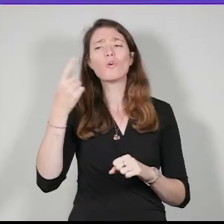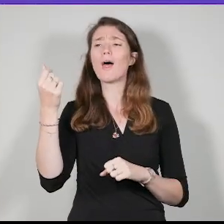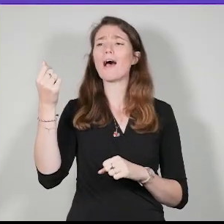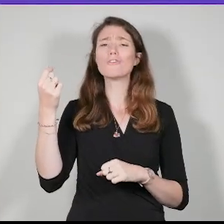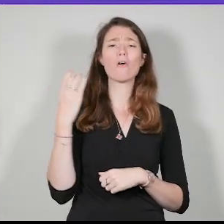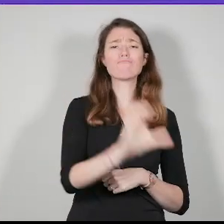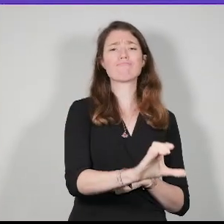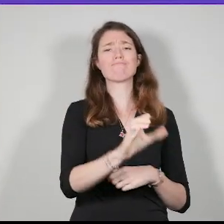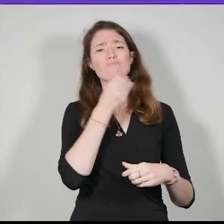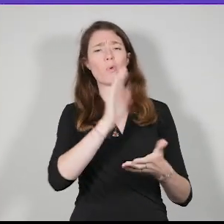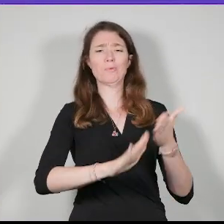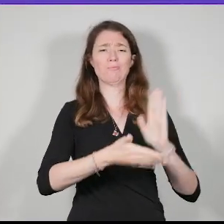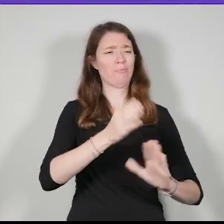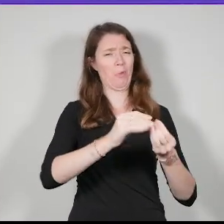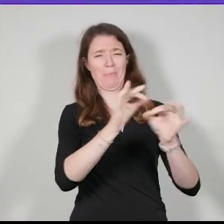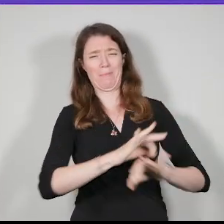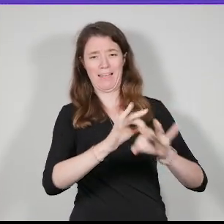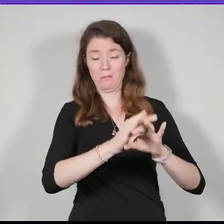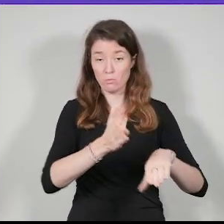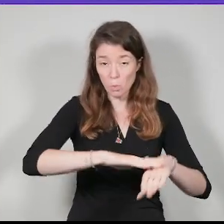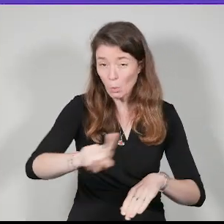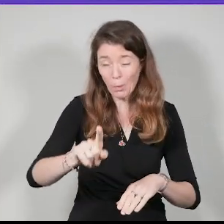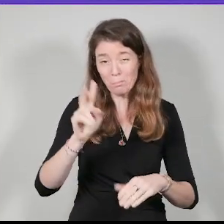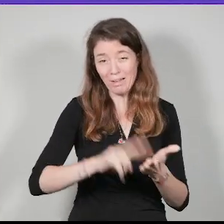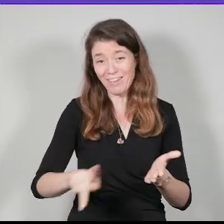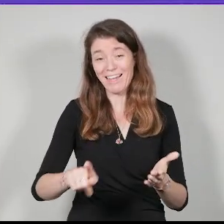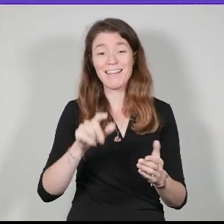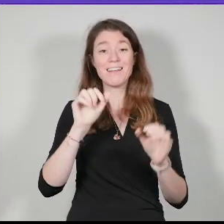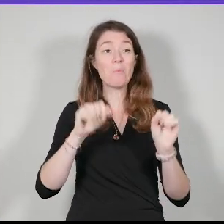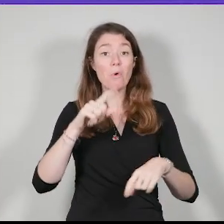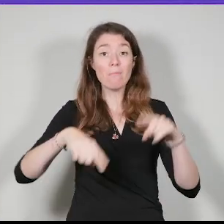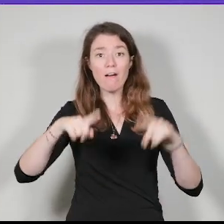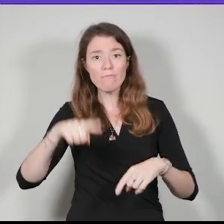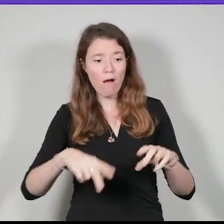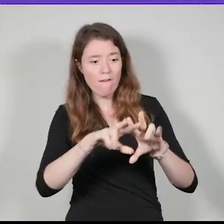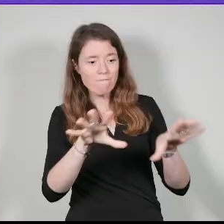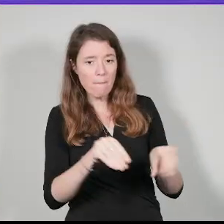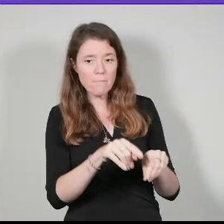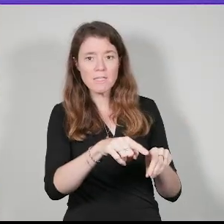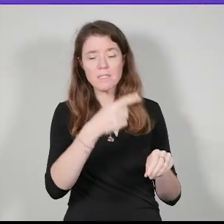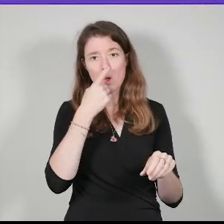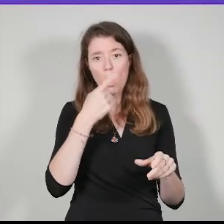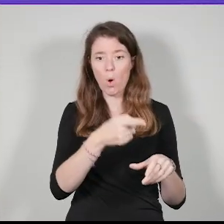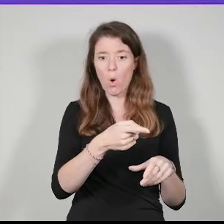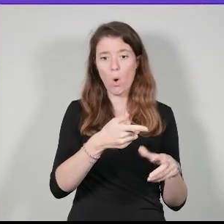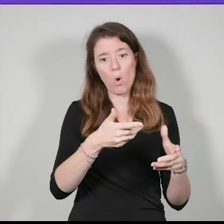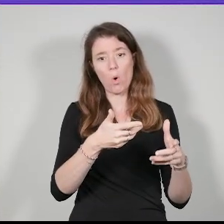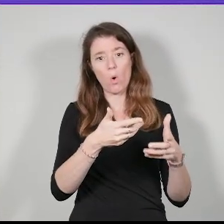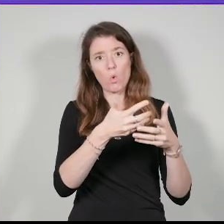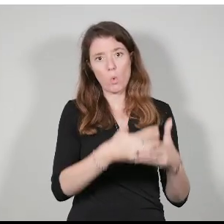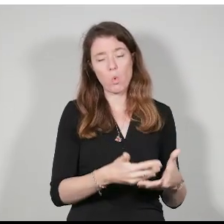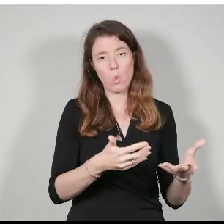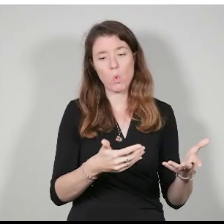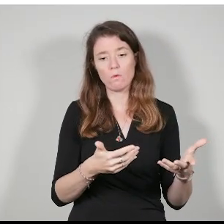avec des ressources, tout se résoudrait, mais ce n'est pas le cas. On voit parfois des ménages qui sont, nous, en tout cas c'est le résultat de